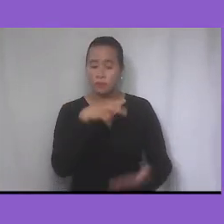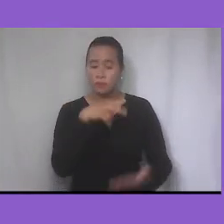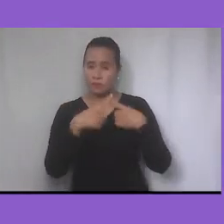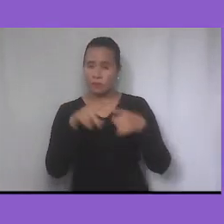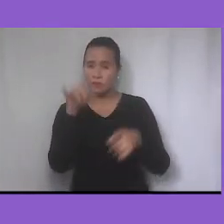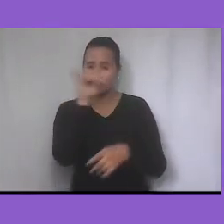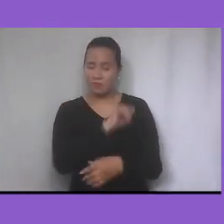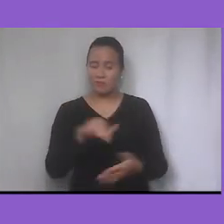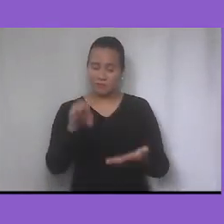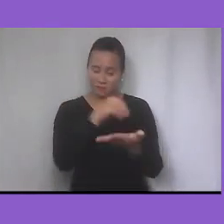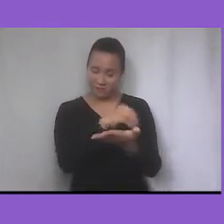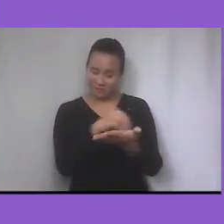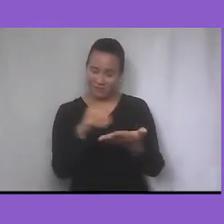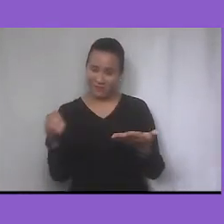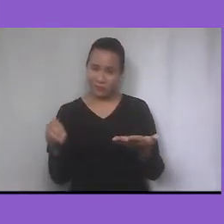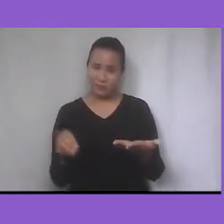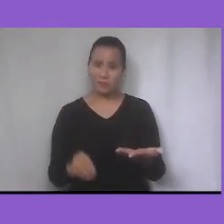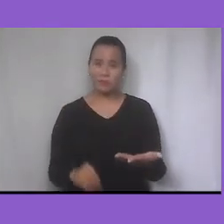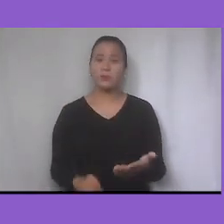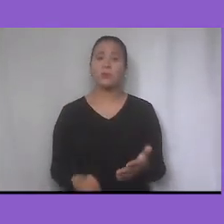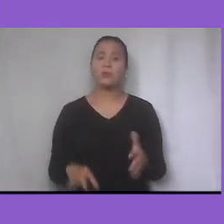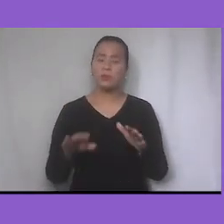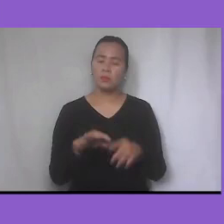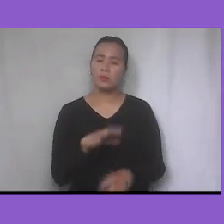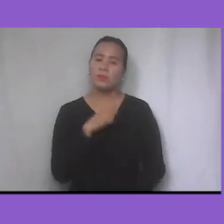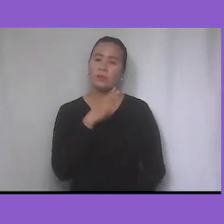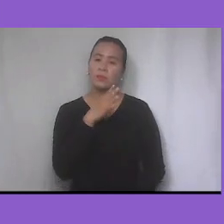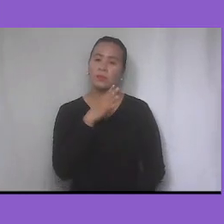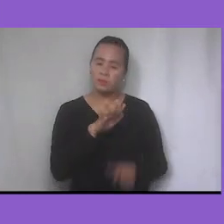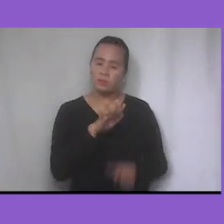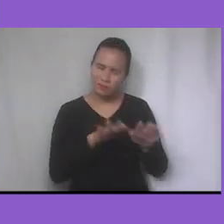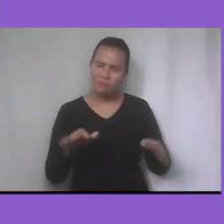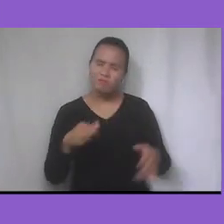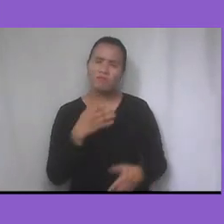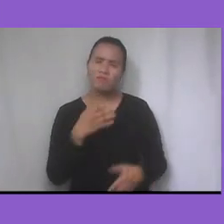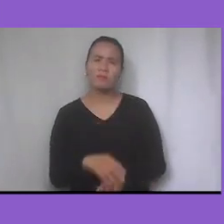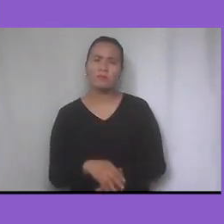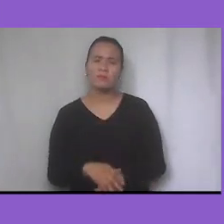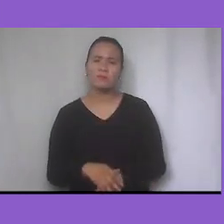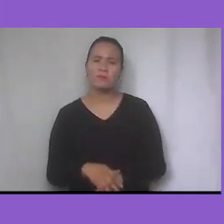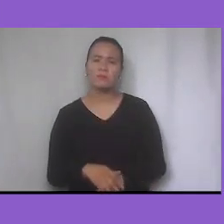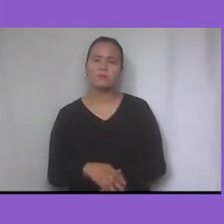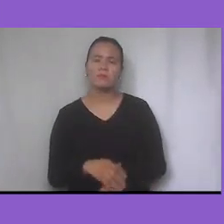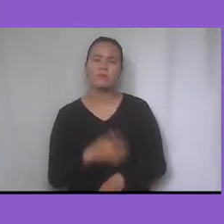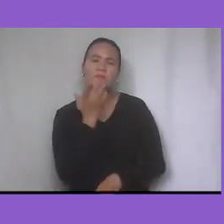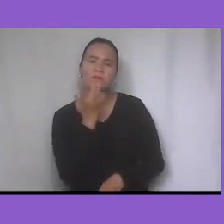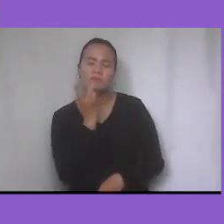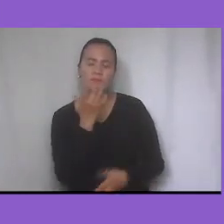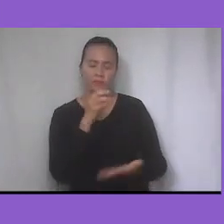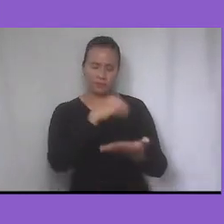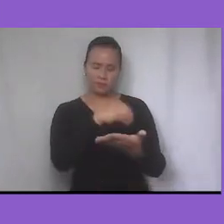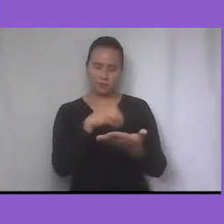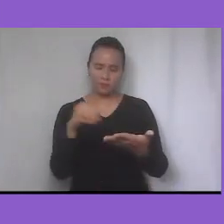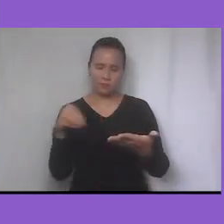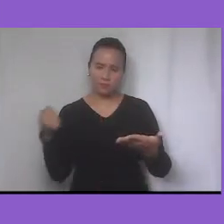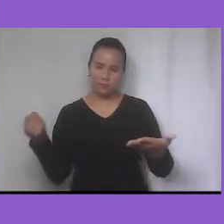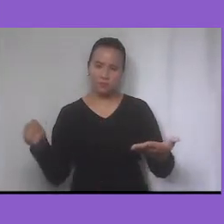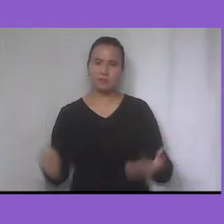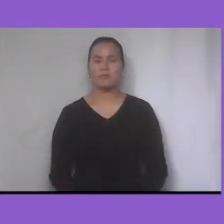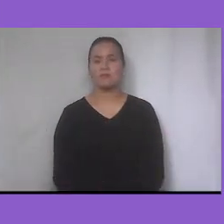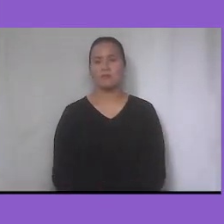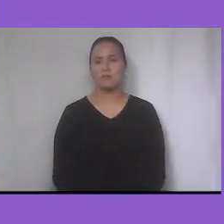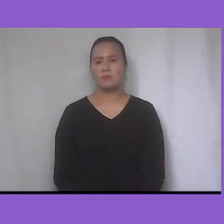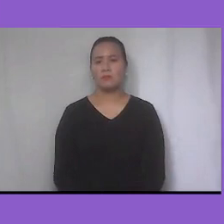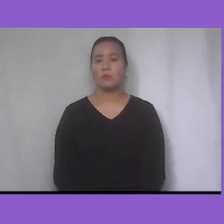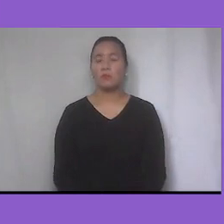Siyempre, ang mga bata palagi nagsusulat ng card, nagdo-drawing, nagsusulat ng liham, di ba? So